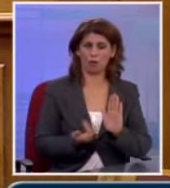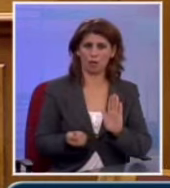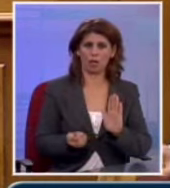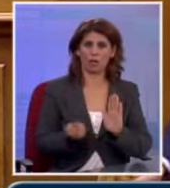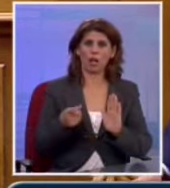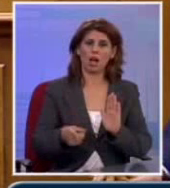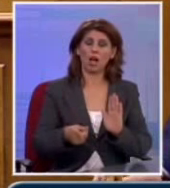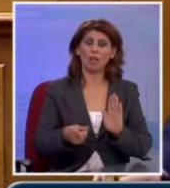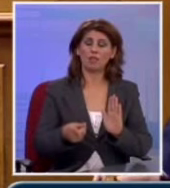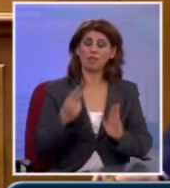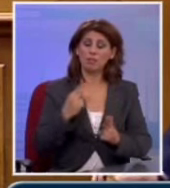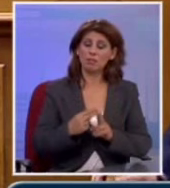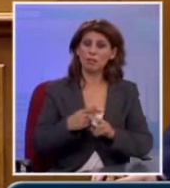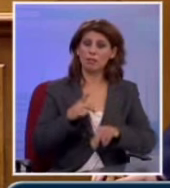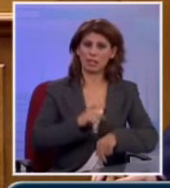αυτές τις κρίσιμες ώρες?